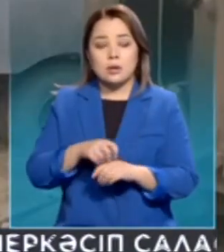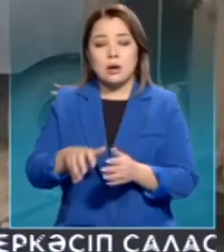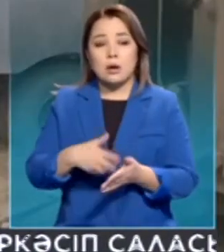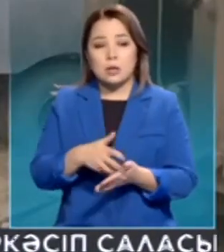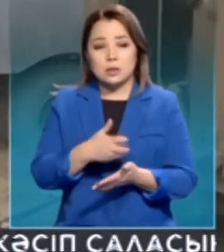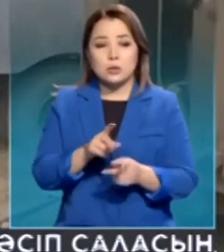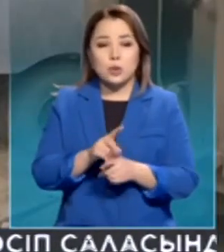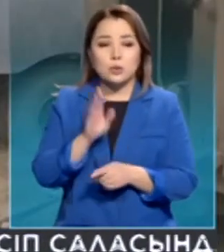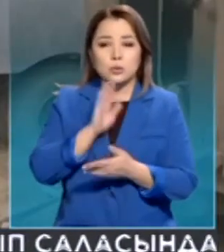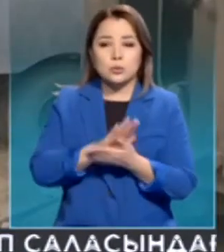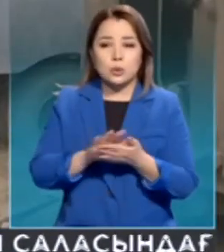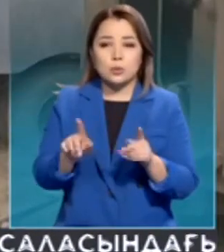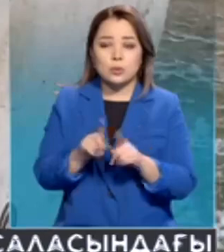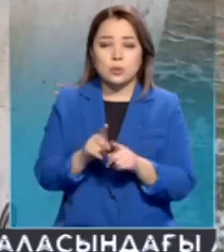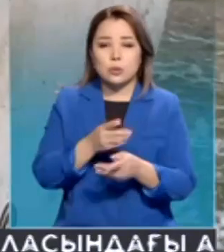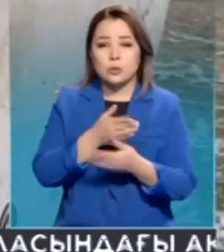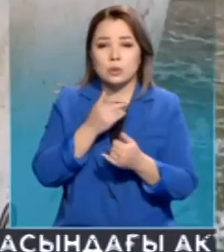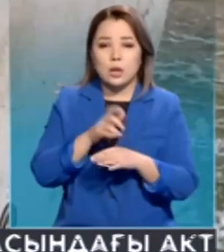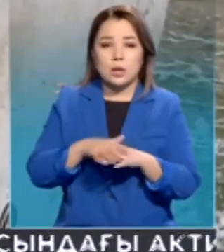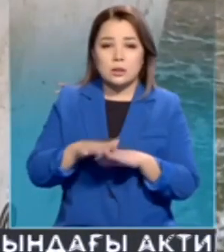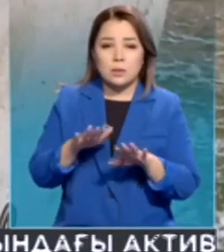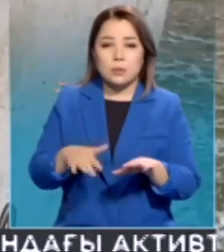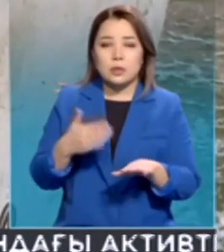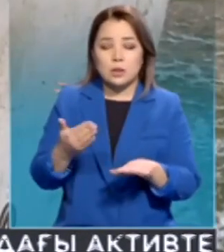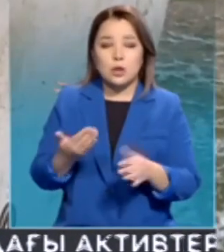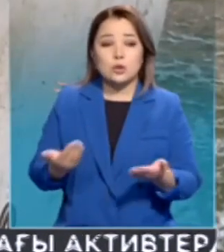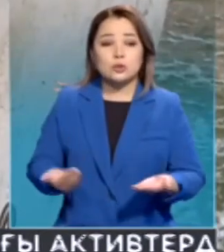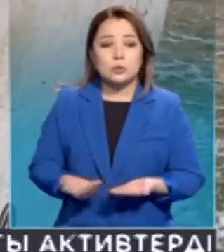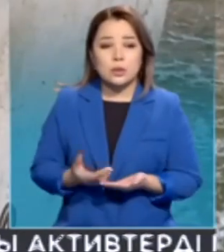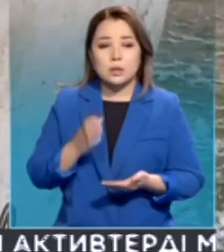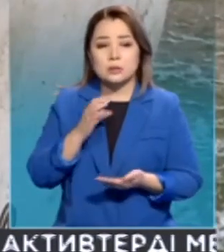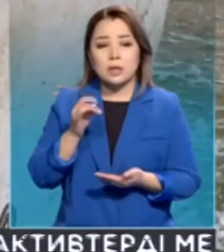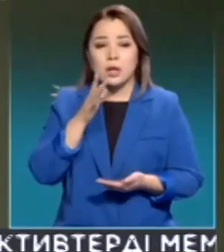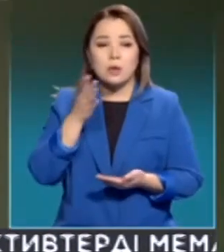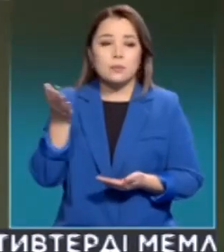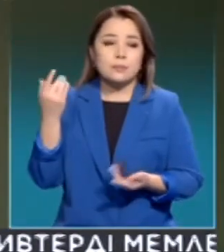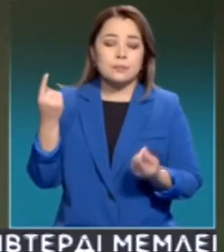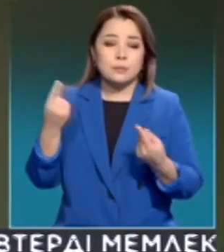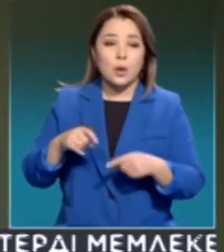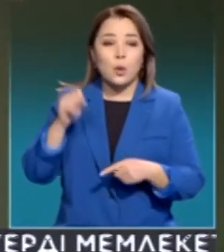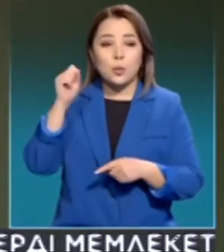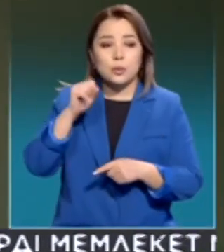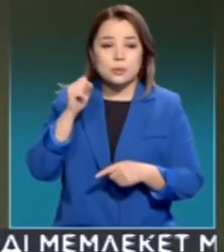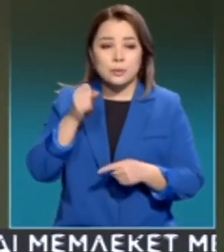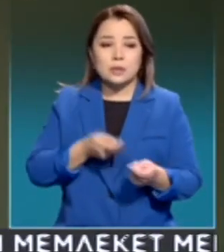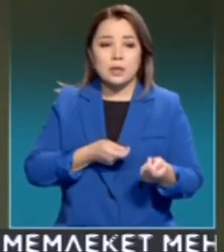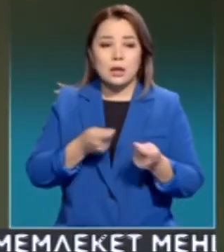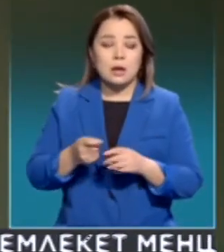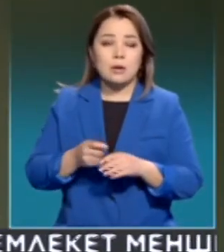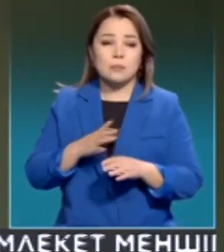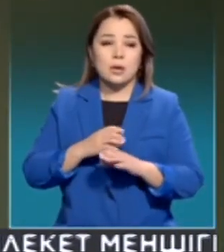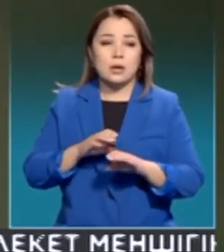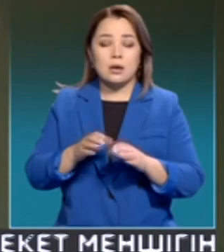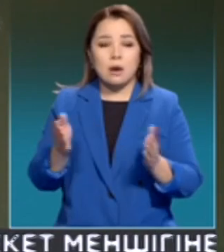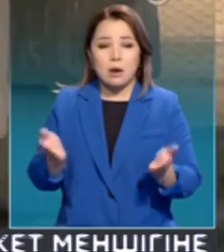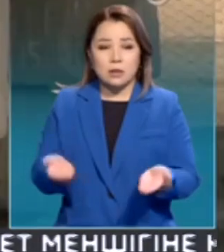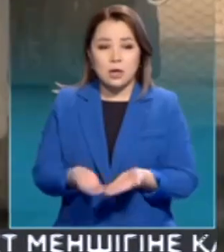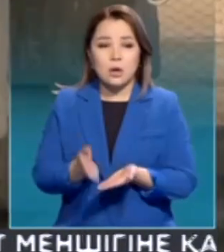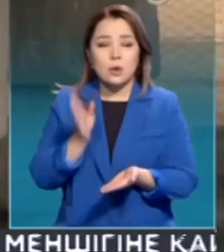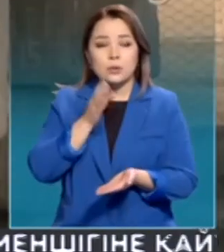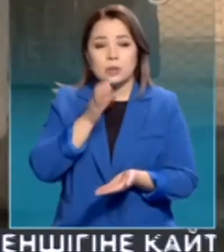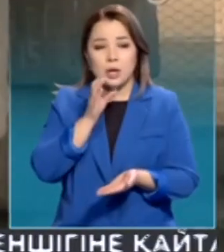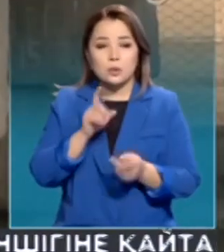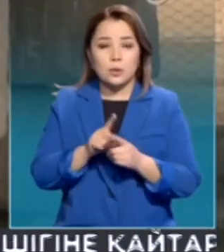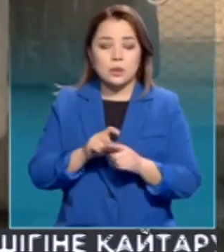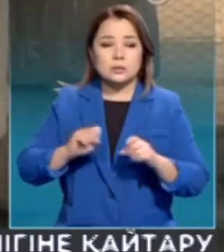қазғанмен таза суға қарық болған халық жоқ. Тұрғындар кеңес одағы тарқағаннан бері Өзбекстаннан келетін арықтан су ішіп отыр. Оның